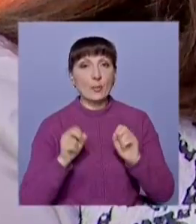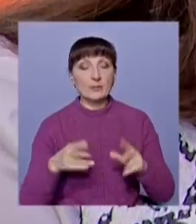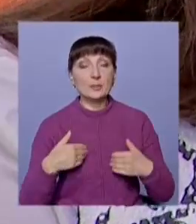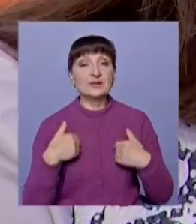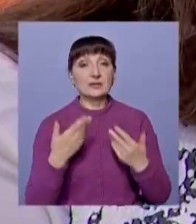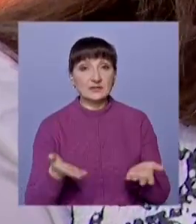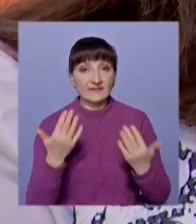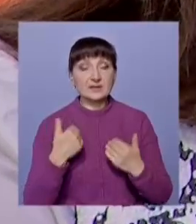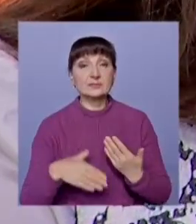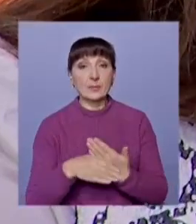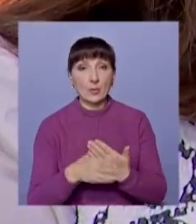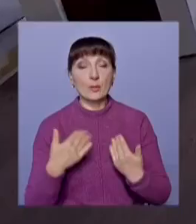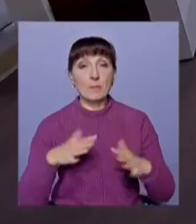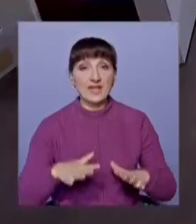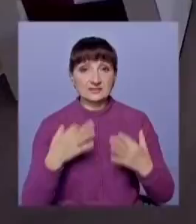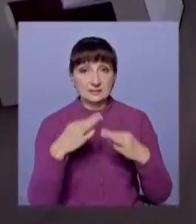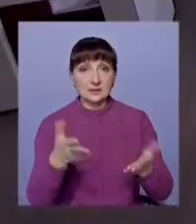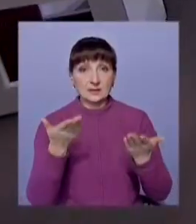стать переговорной площадкой по